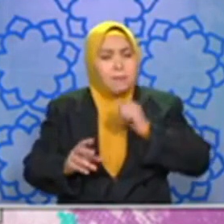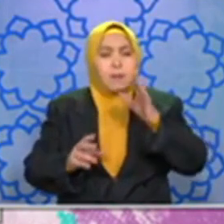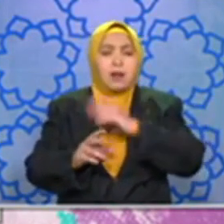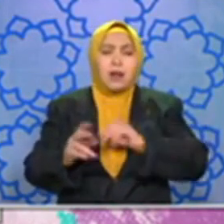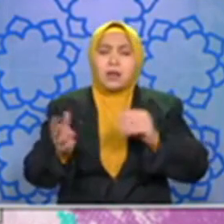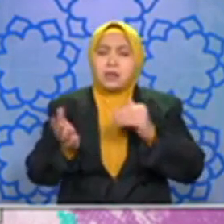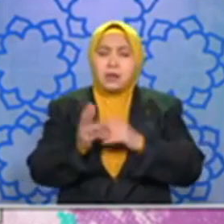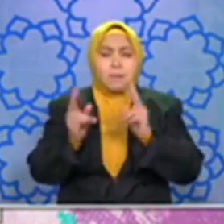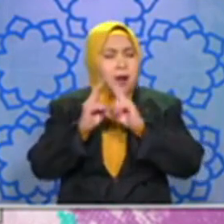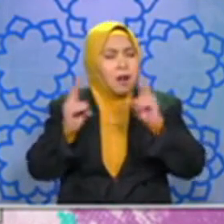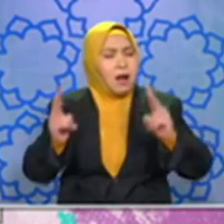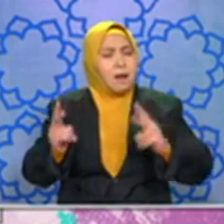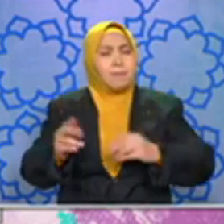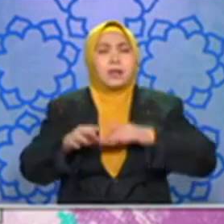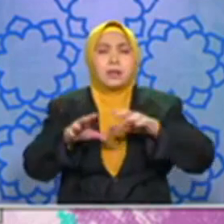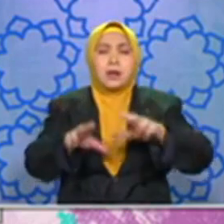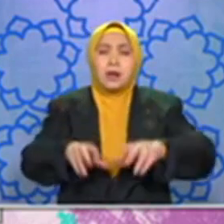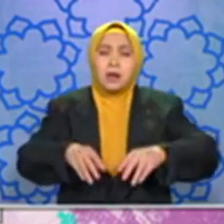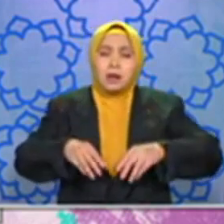تفقهون